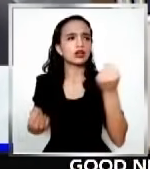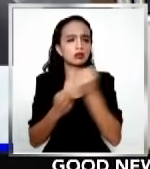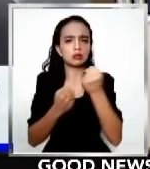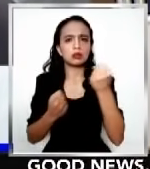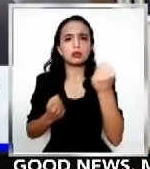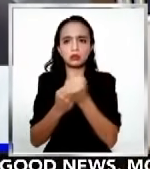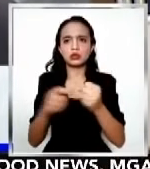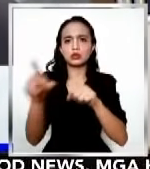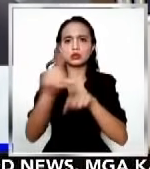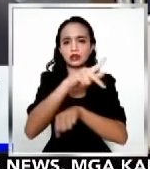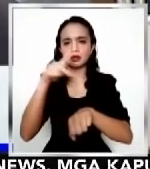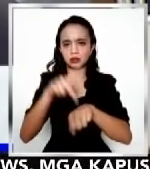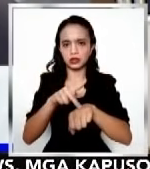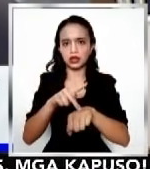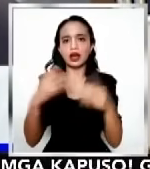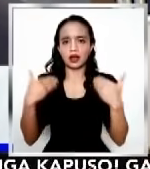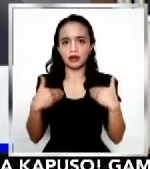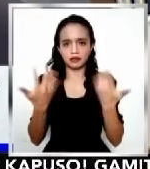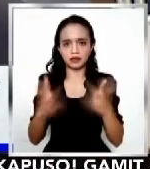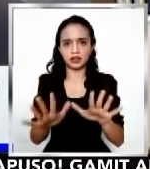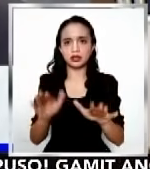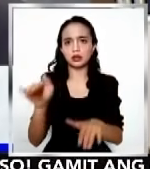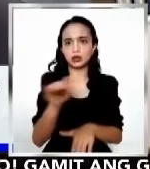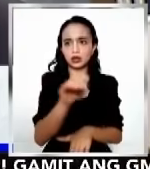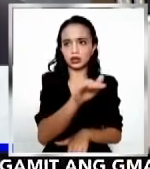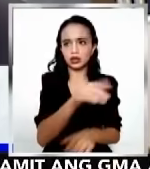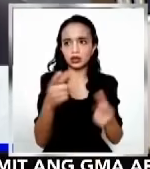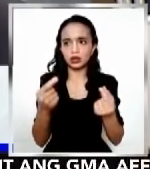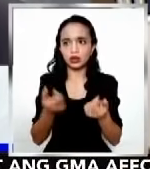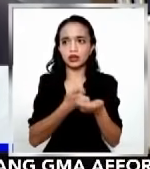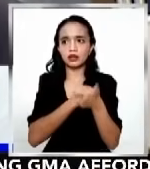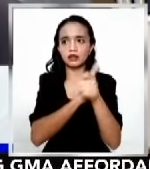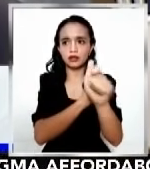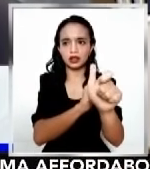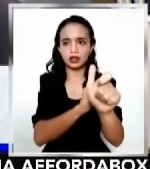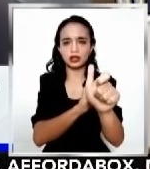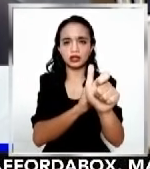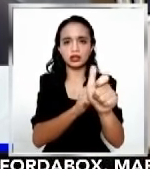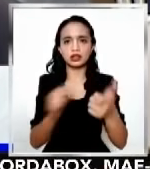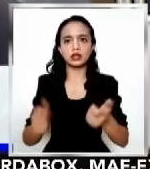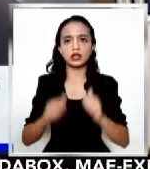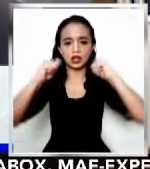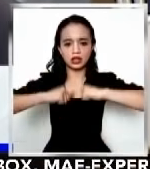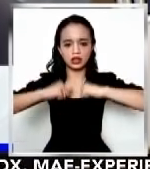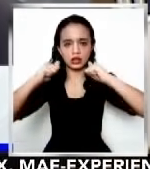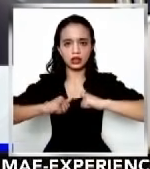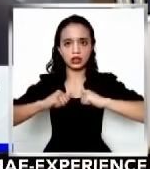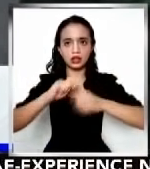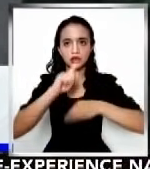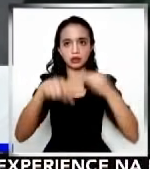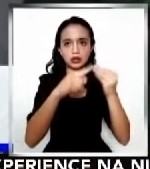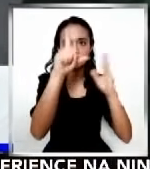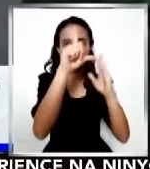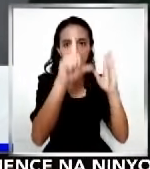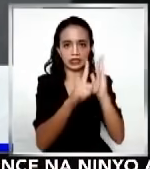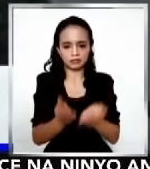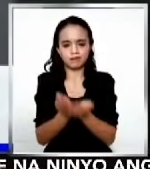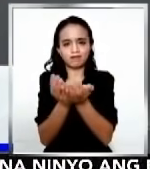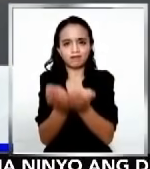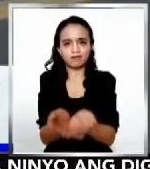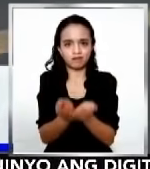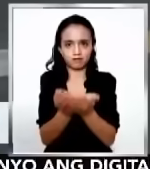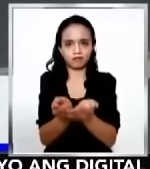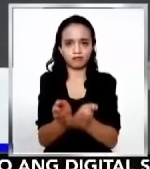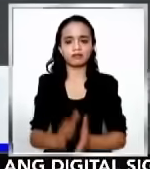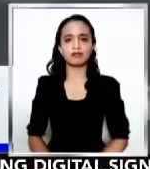by the 2016 Arbitral Tribunal award under the Law of the Sea Convention, which is final and legally binding on all parties. Ang pahayag na ito ng